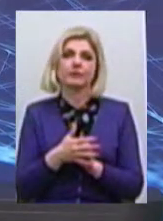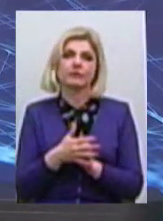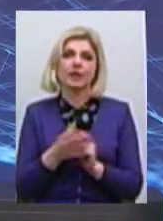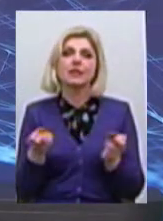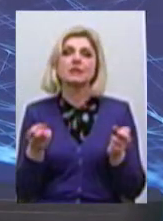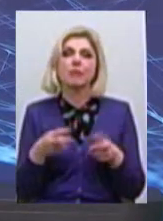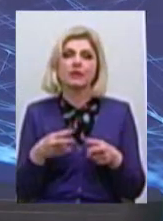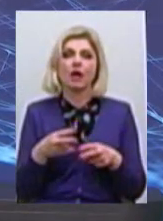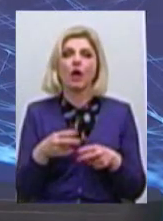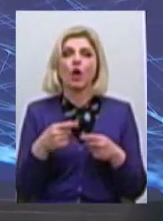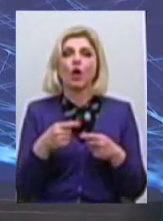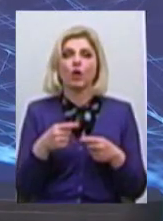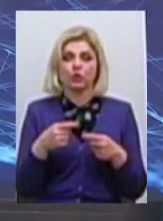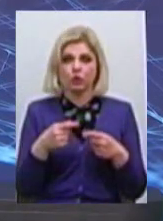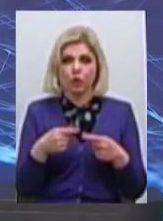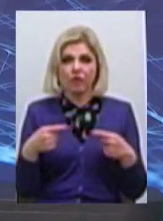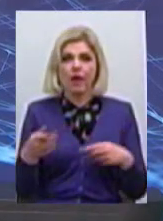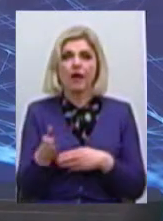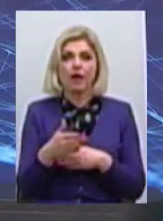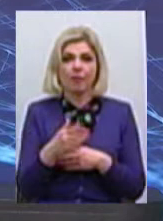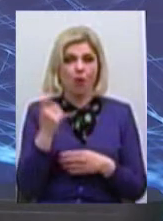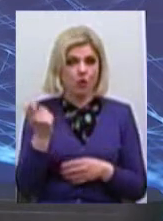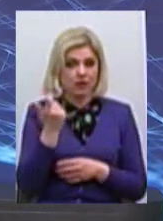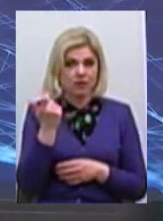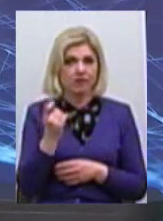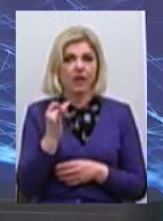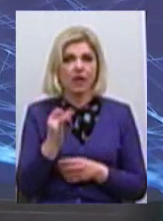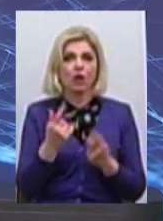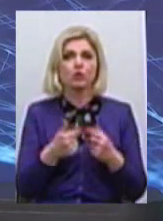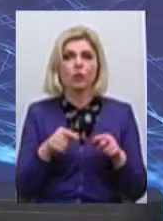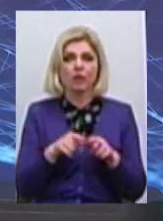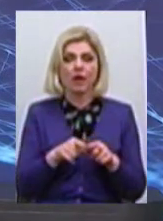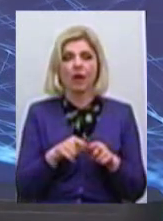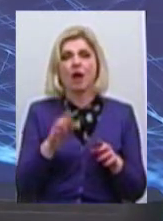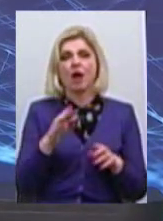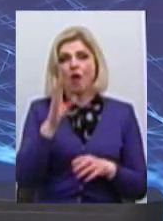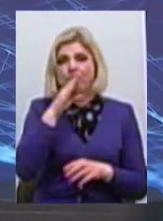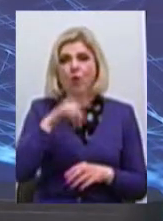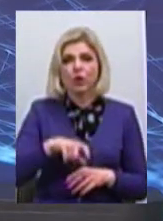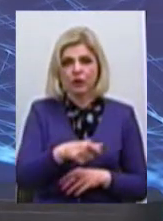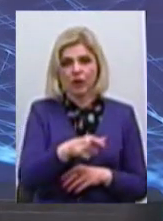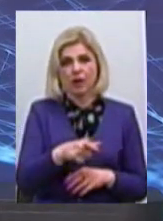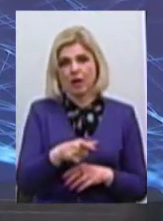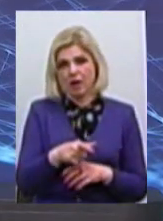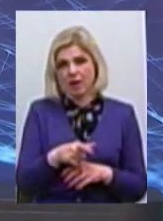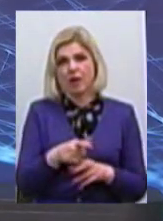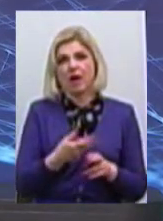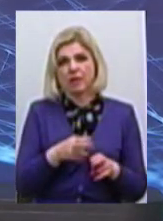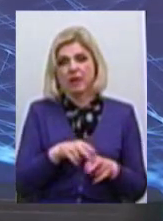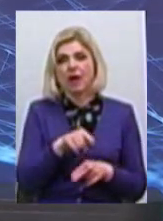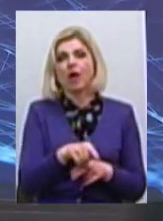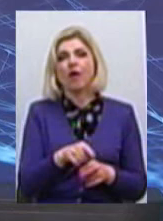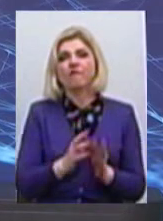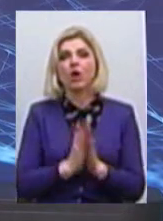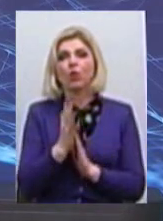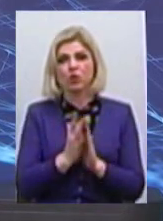спеціальне товарне рибне господарство і суб'єкти аквакультури. Це дані суб'єкти